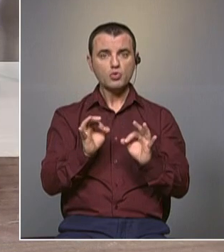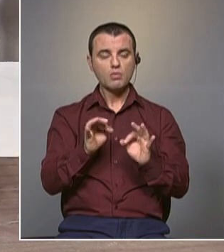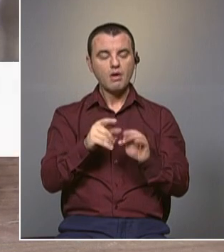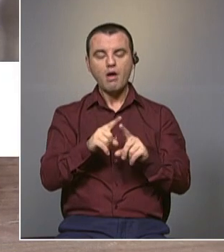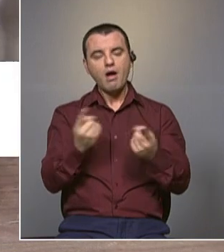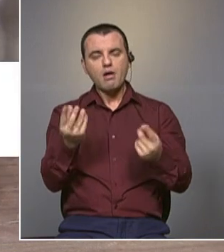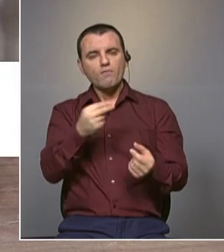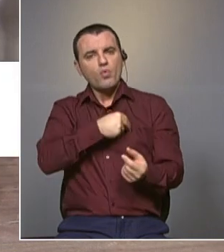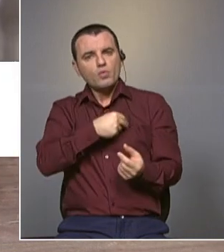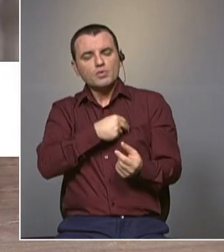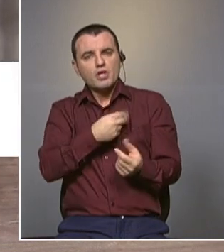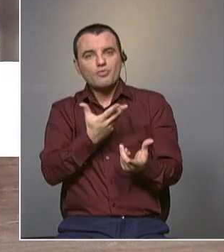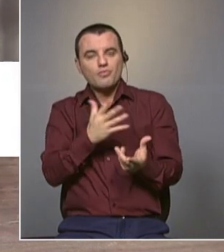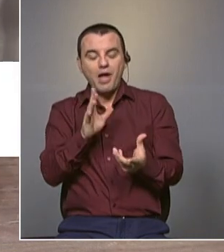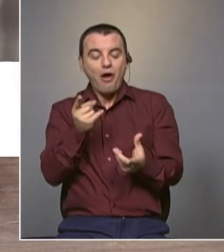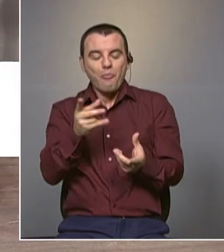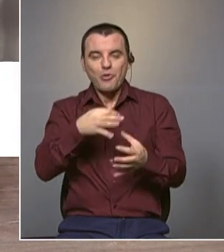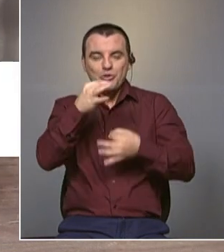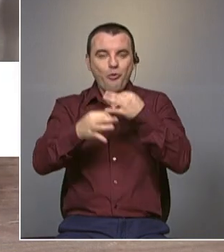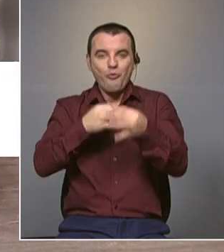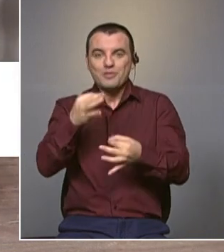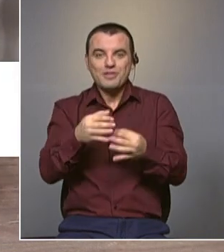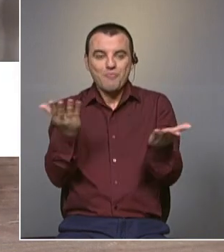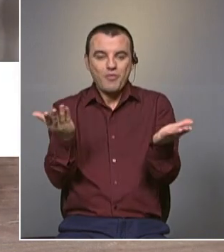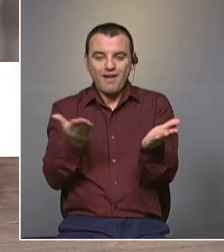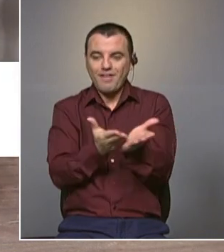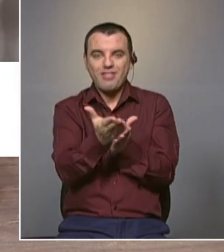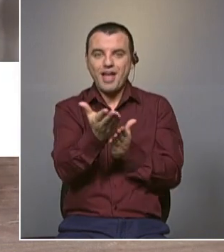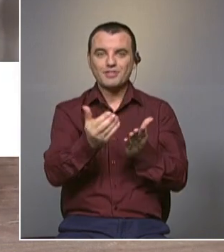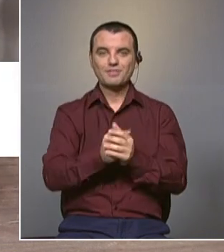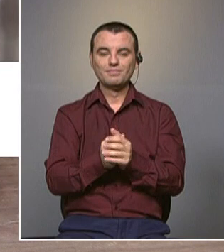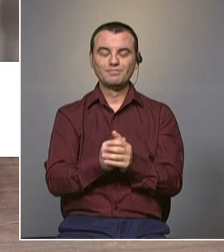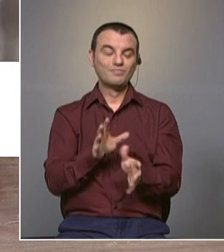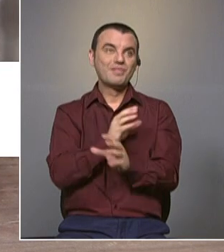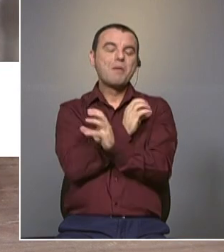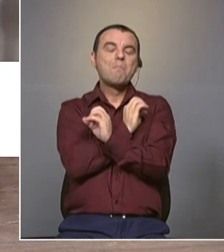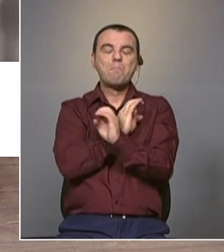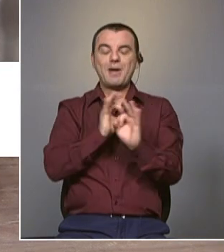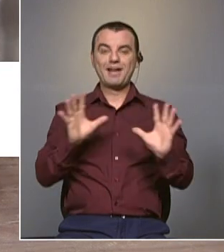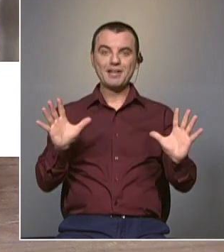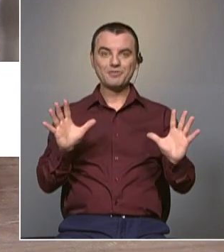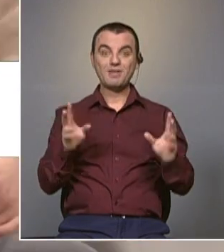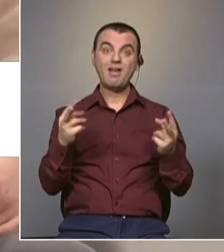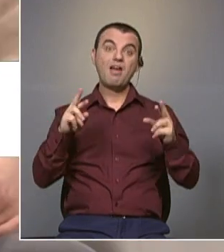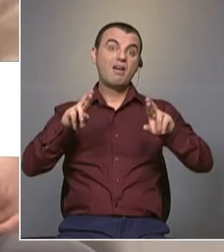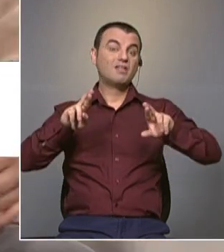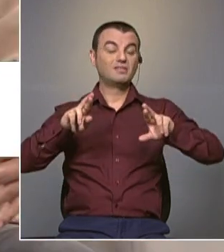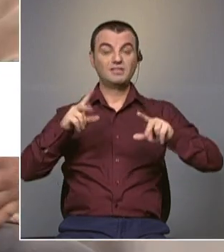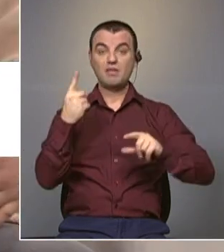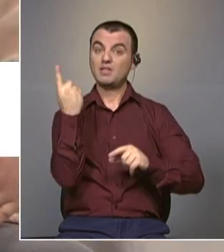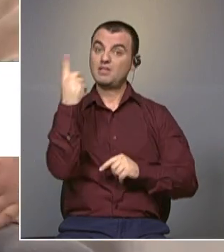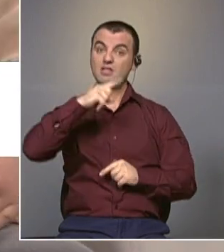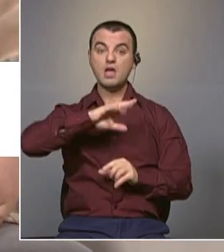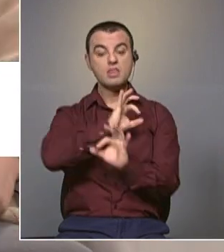предизвик? Какво е усещането всъщност? Ако може да го обясните по някакъв начин. Прекрасно е. Надявам се един ден реално